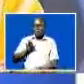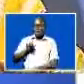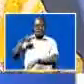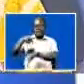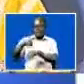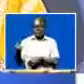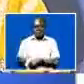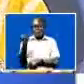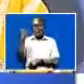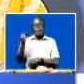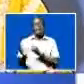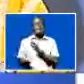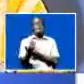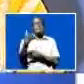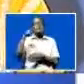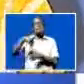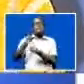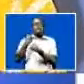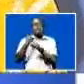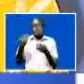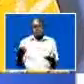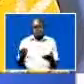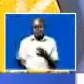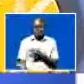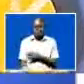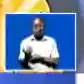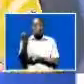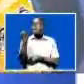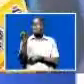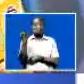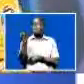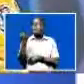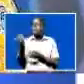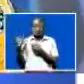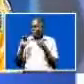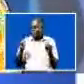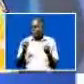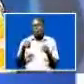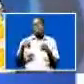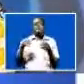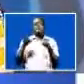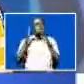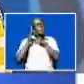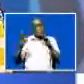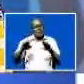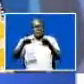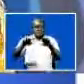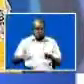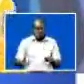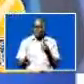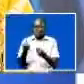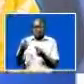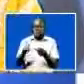akiamka asubuhi, basi wajua kabisa nikiamka asubuhi kama sitaoga nitandike kitanda nioshe vyombo nipike chai